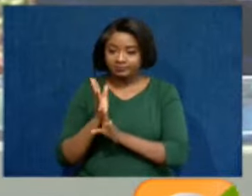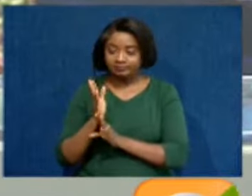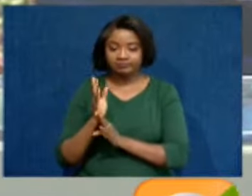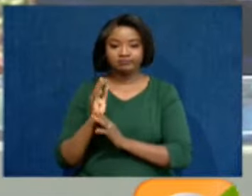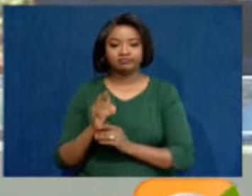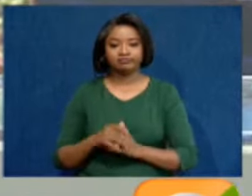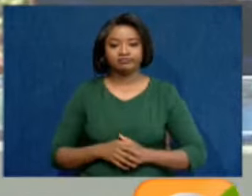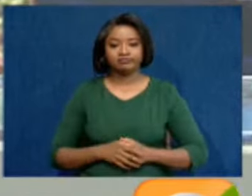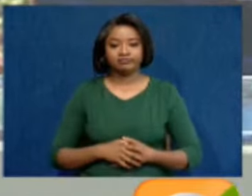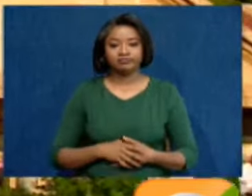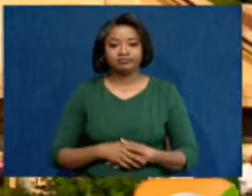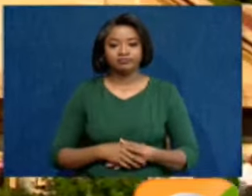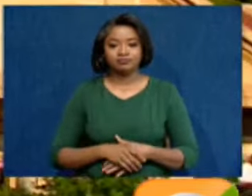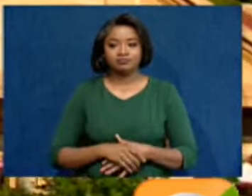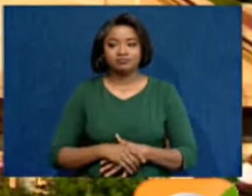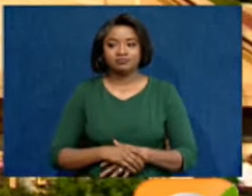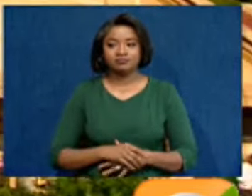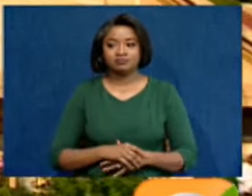Gatete Njoroge.